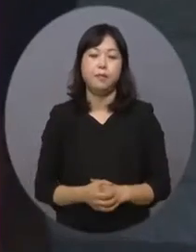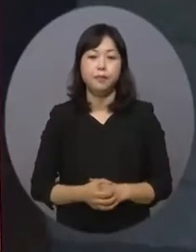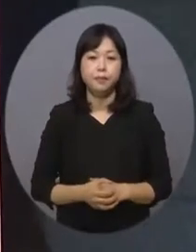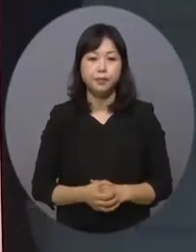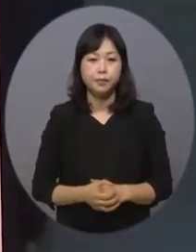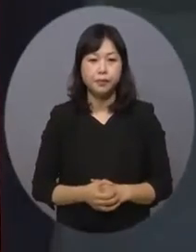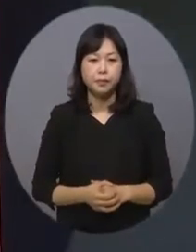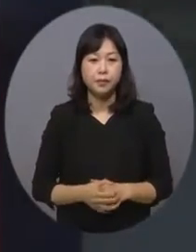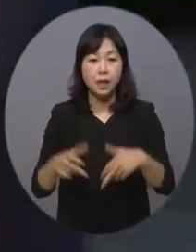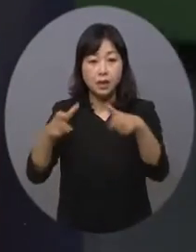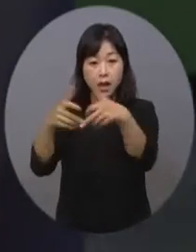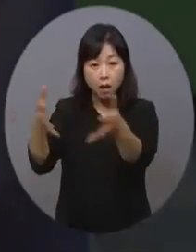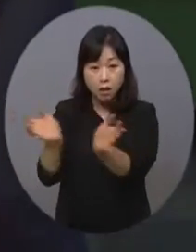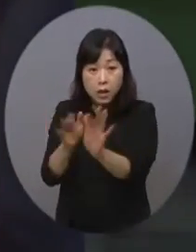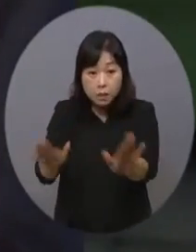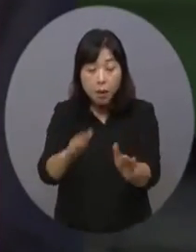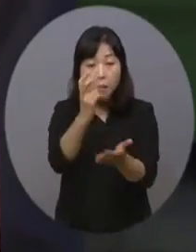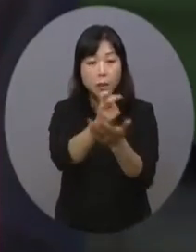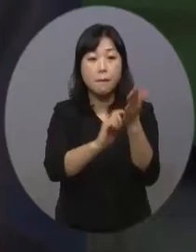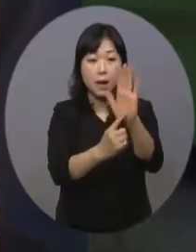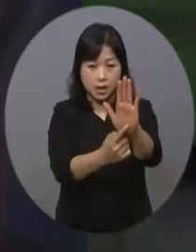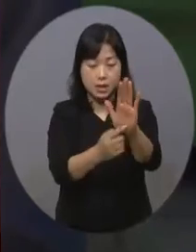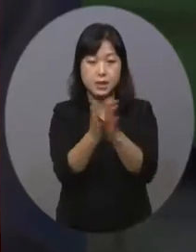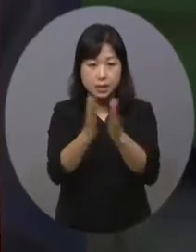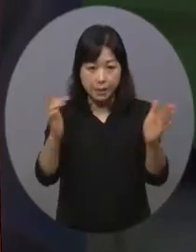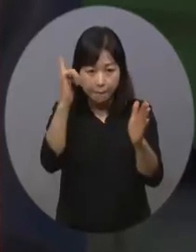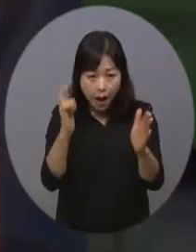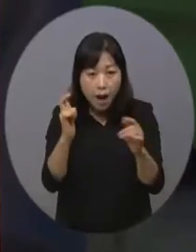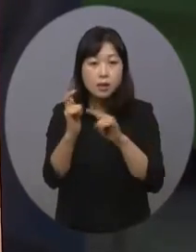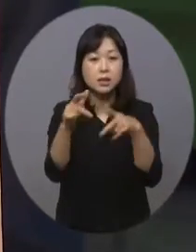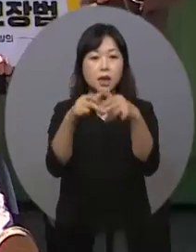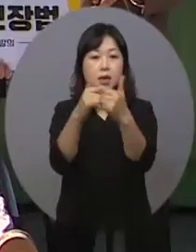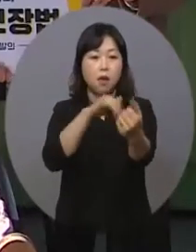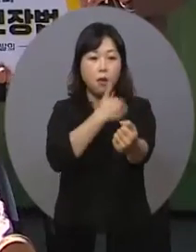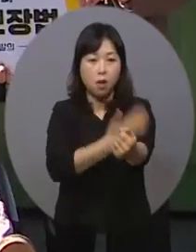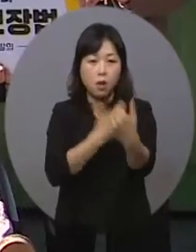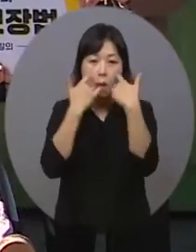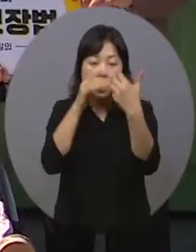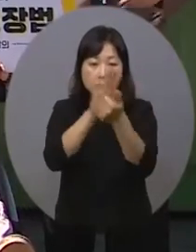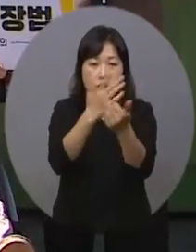한편 장애계는 이번 법안 발의를 시작으로 장애인